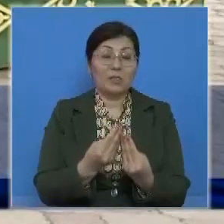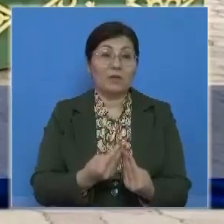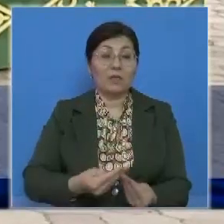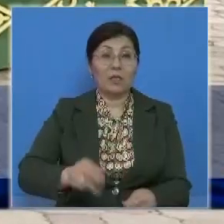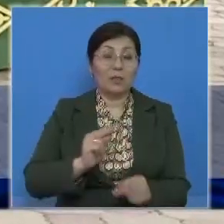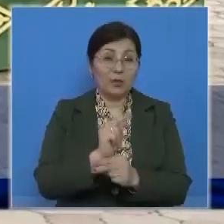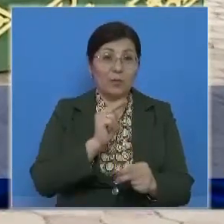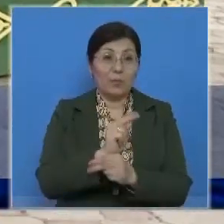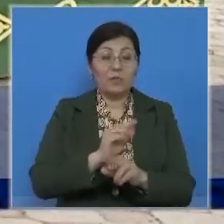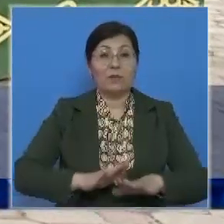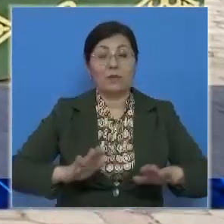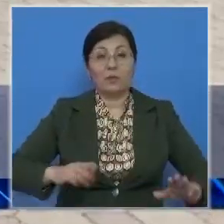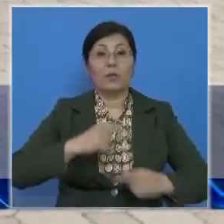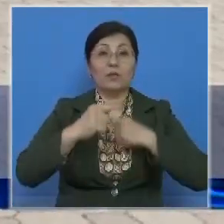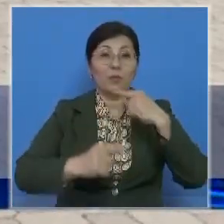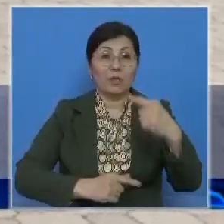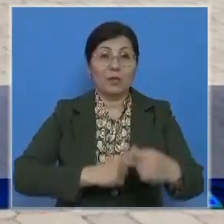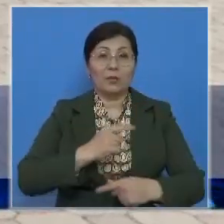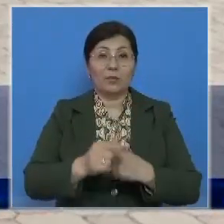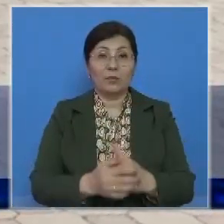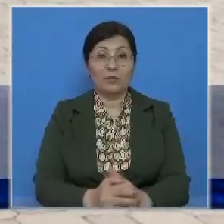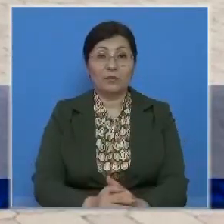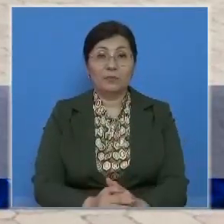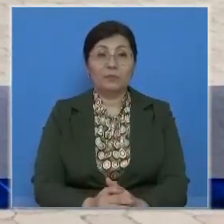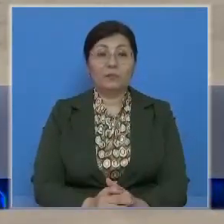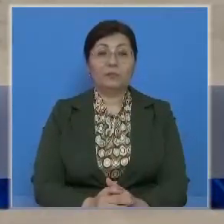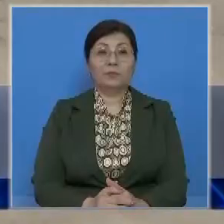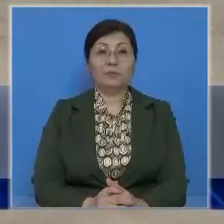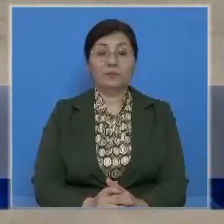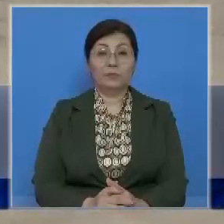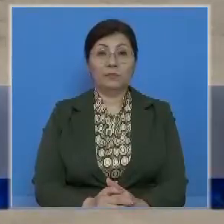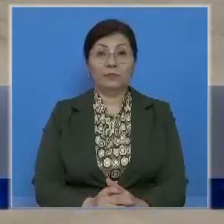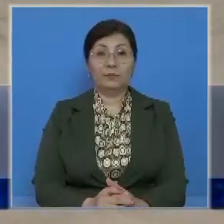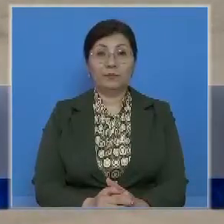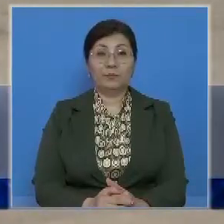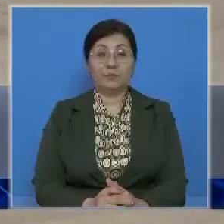морали подрастающему поколению. Жасан Жалбаков, Нурбул Жамумбаев, Самат Каликенов, телеканал Актобе.